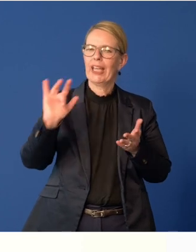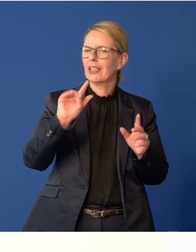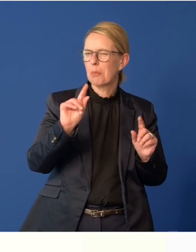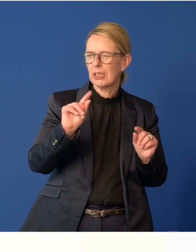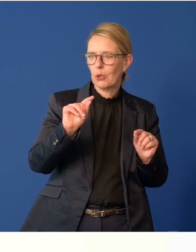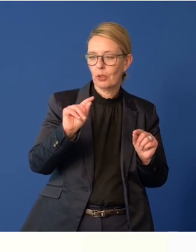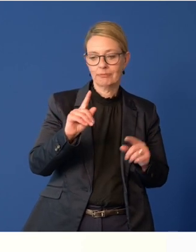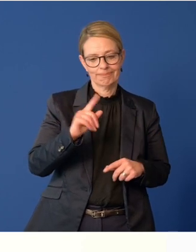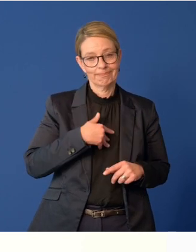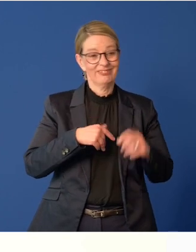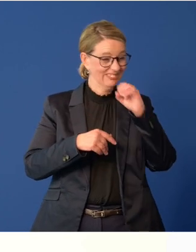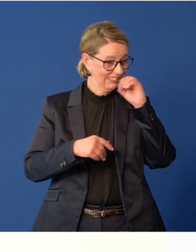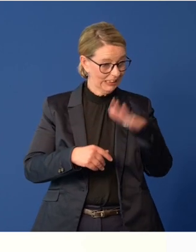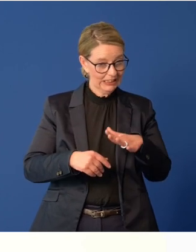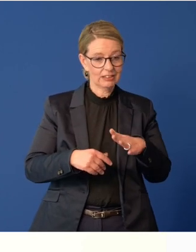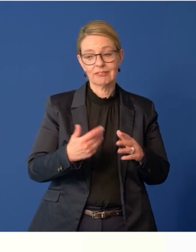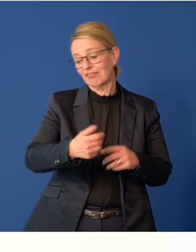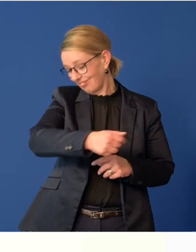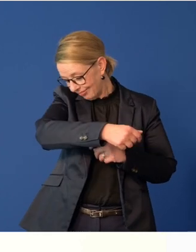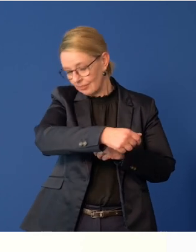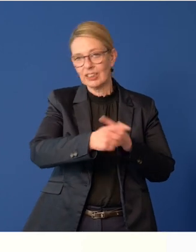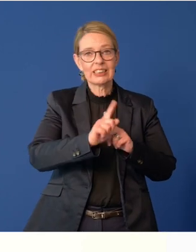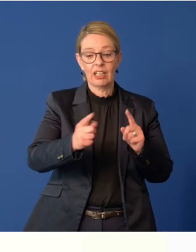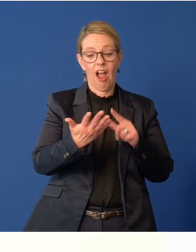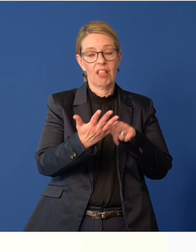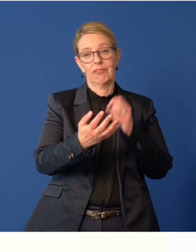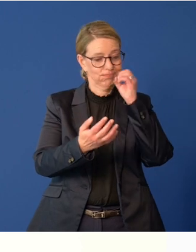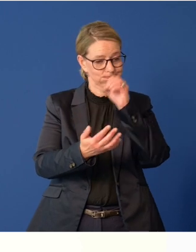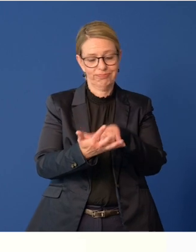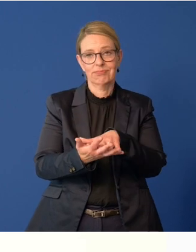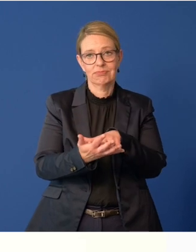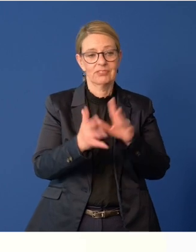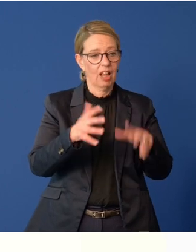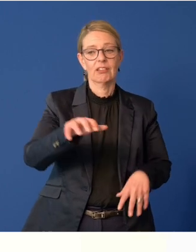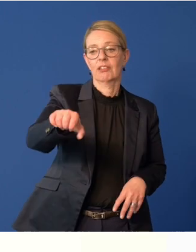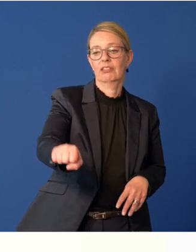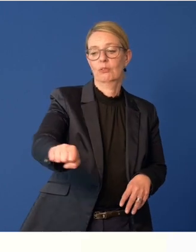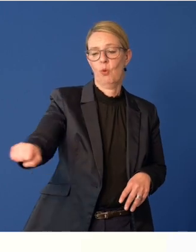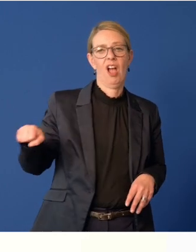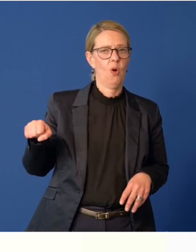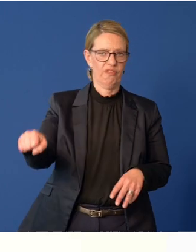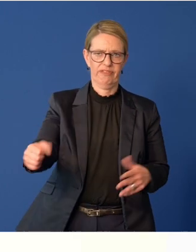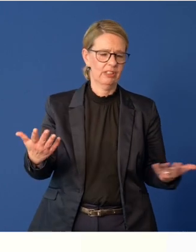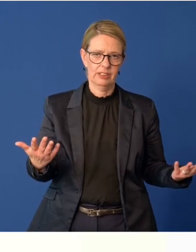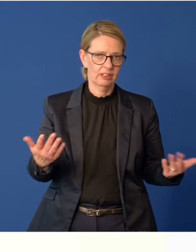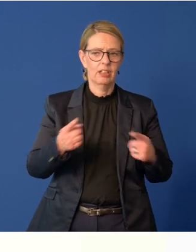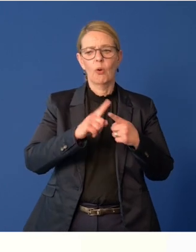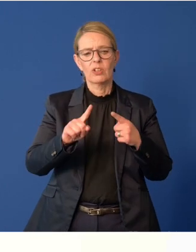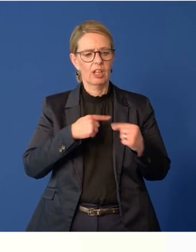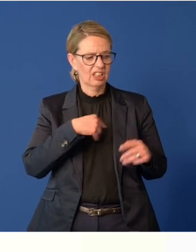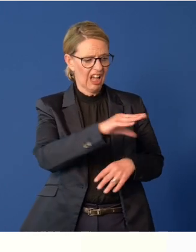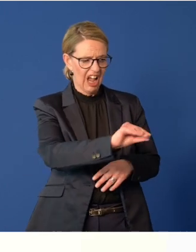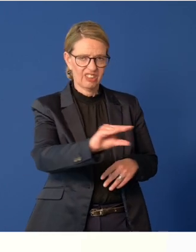einzuhalten, also sich wirklich in die Ellenbeuge zu niesen und nicht in die Hand und als nächstes irgendwie auf eine Türklinke greifen. Umgekehrt, auch wenn ich irgendwo